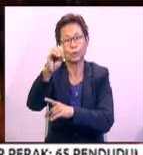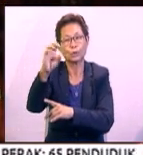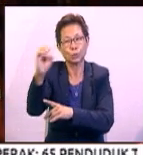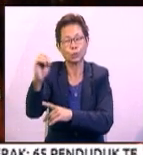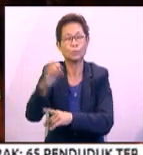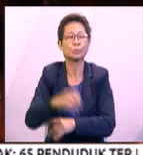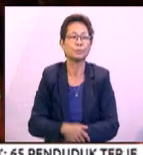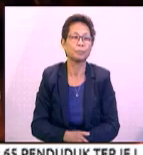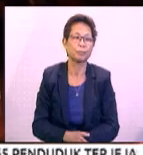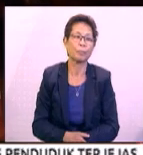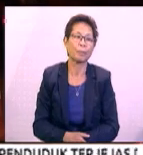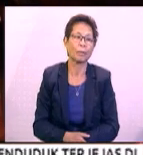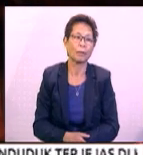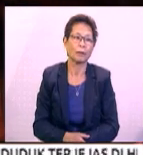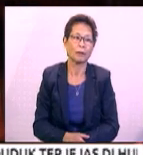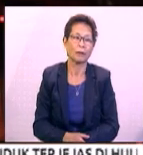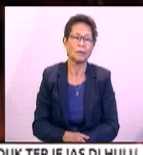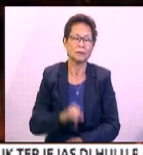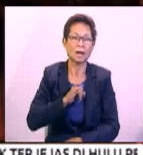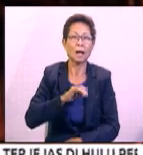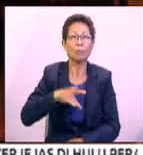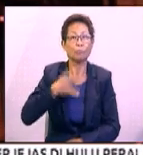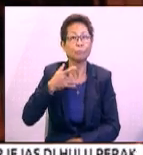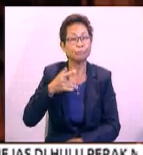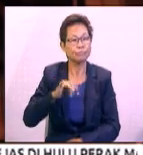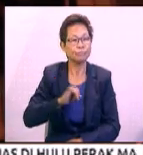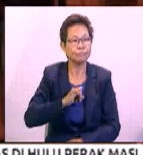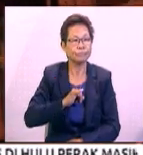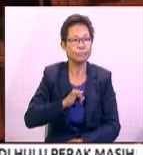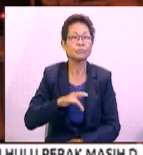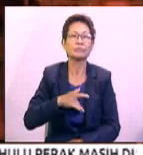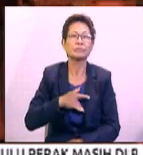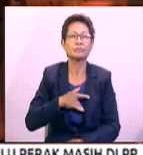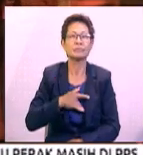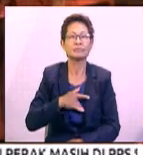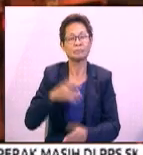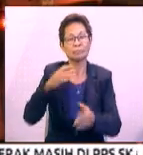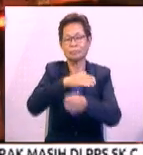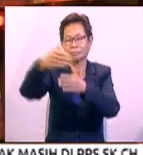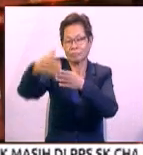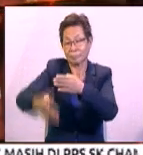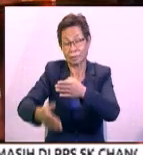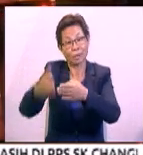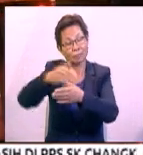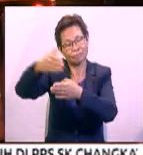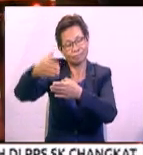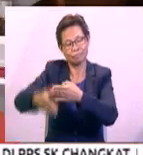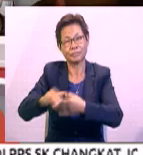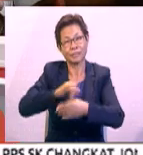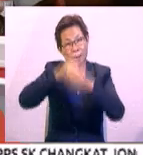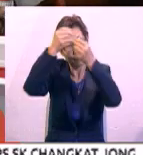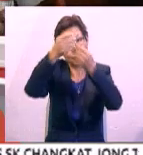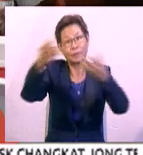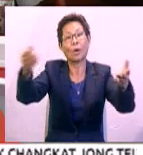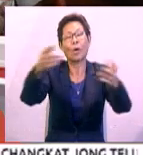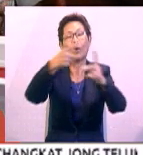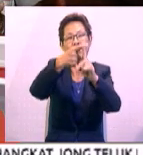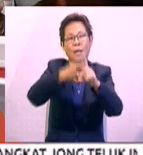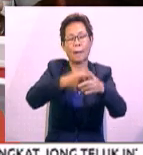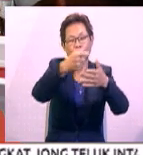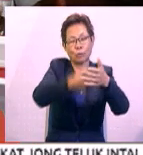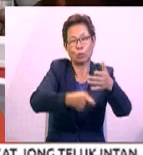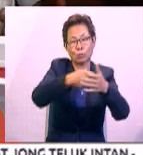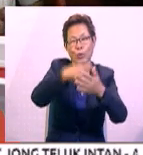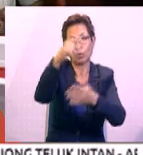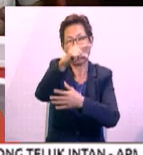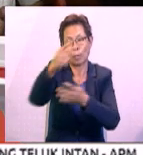1-800-88-00-00. Baiklah, saya rasa setakat ini saja perkembangan yang dapat saya kongsikan daripada Plaza Tol